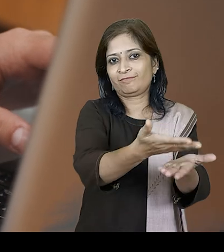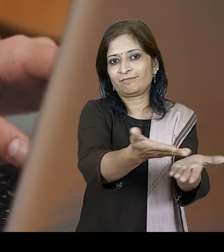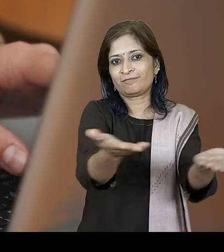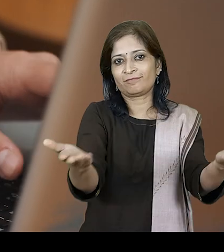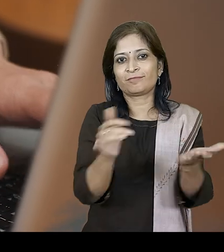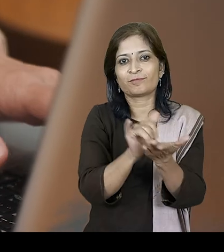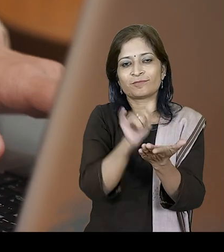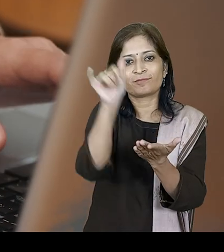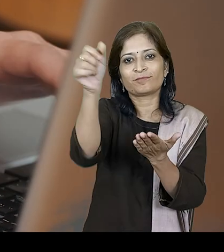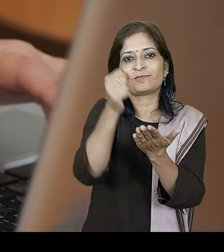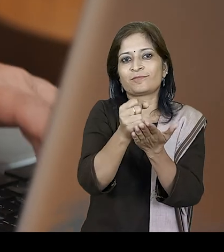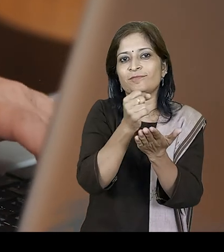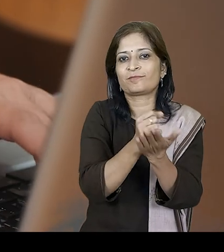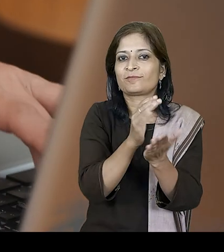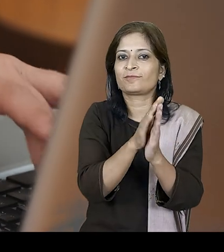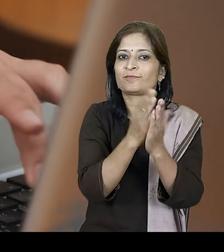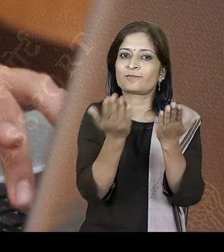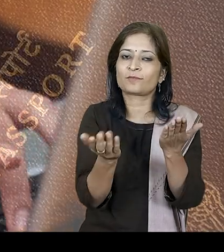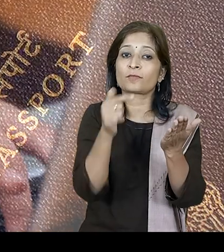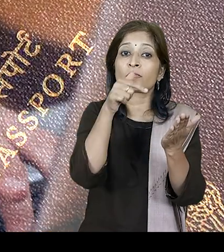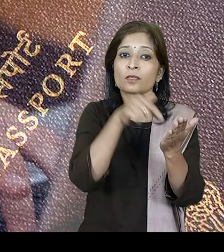लो पासपोर्ट।